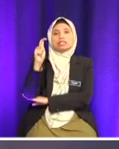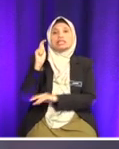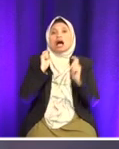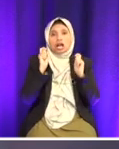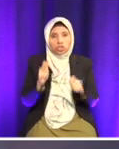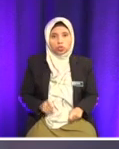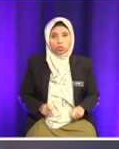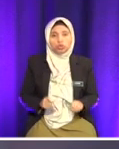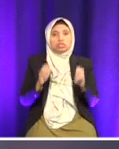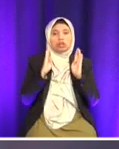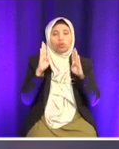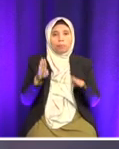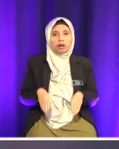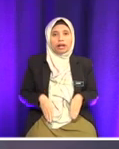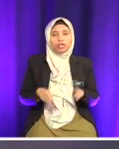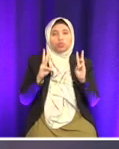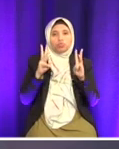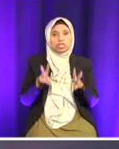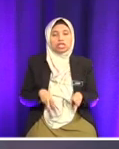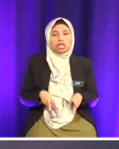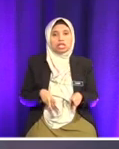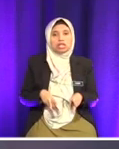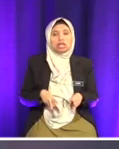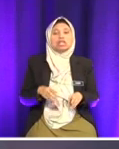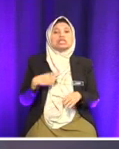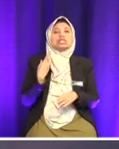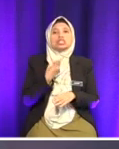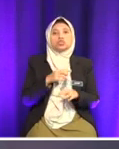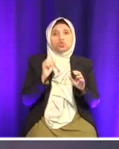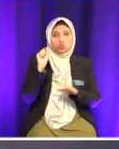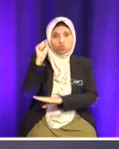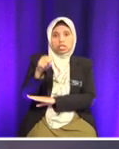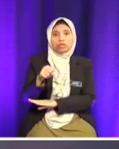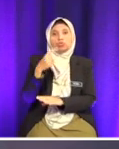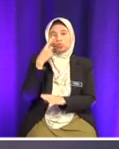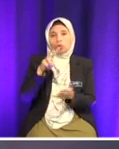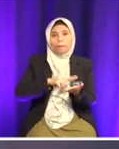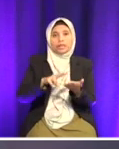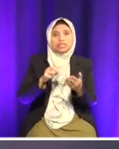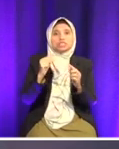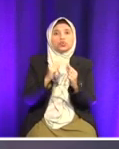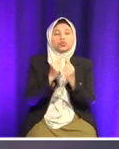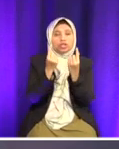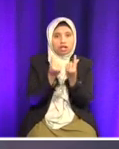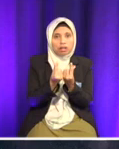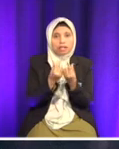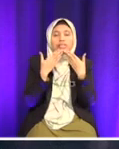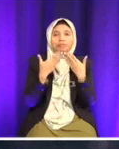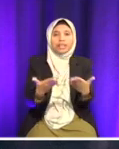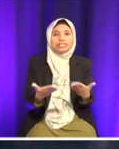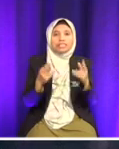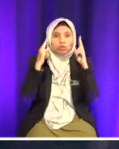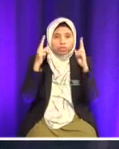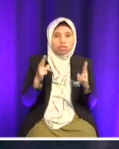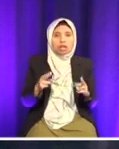kepada Allah dan berdoa kepada Allah dan di situ juga kita disunatkan untuk membaca Alquran itulah rumusan dia baik Terima kasih Ustadz dan